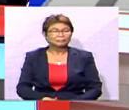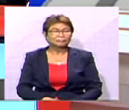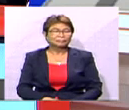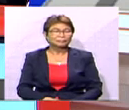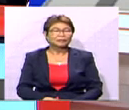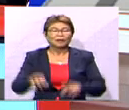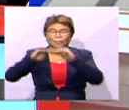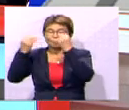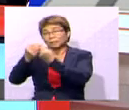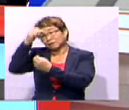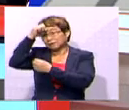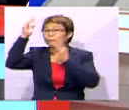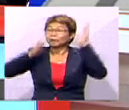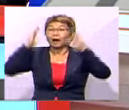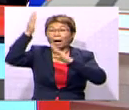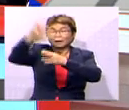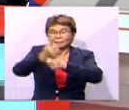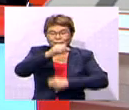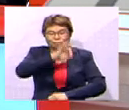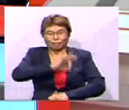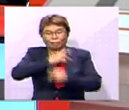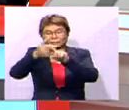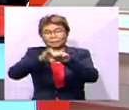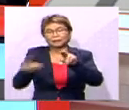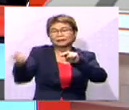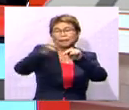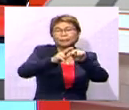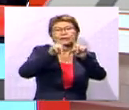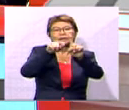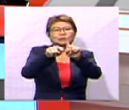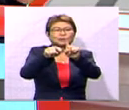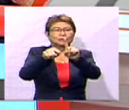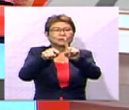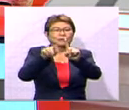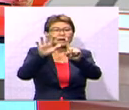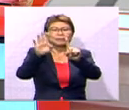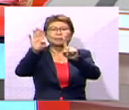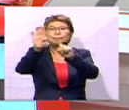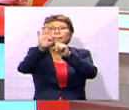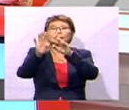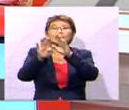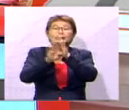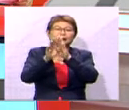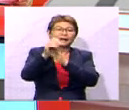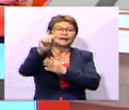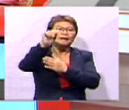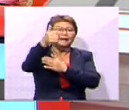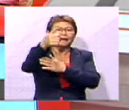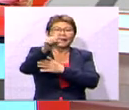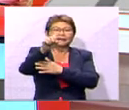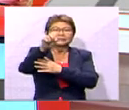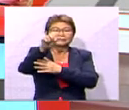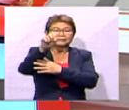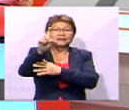masyarakat India di negara ini bakal mendapat manfaat daripada tambahan 1.5 bilion unit amanah saham 1 Malaysia